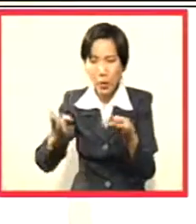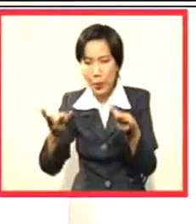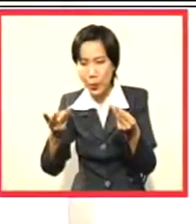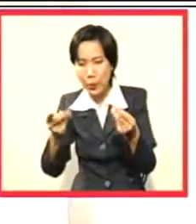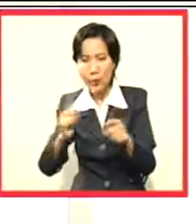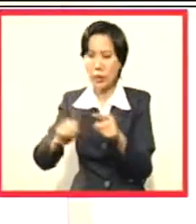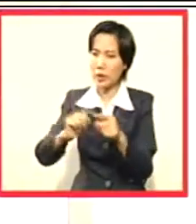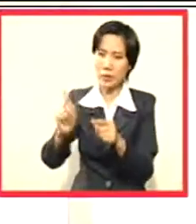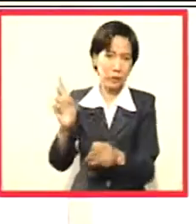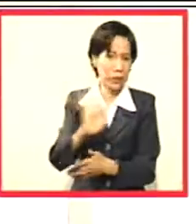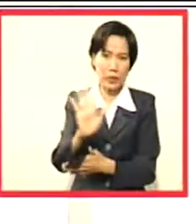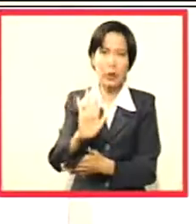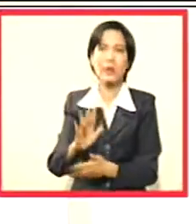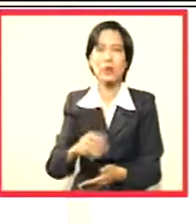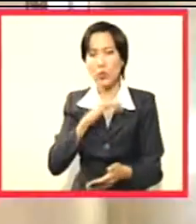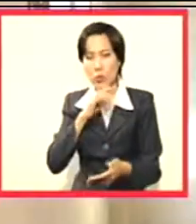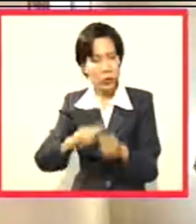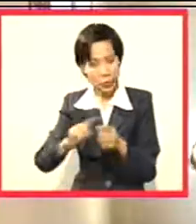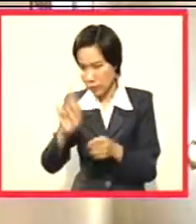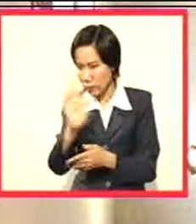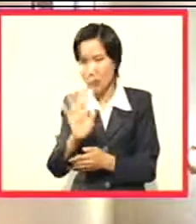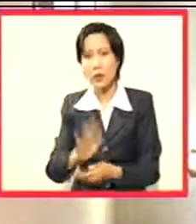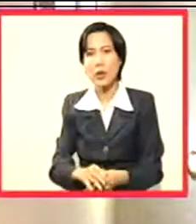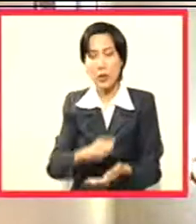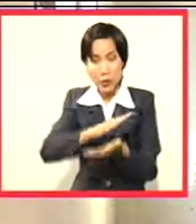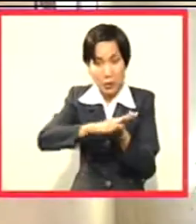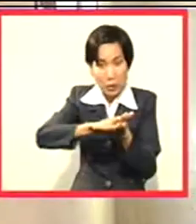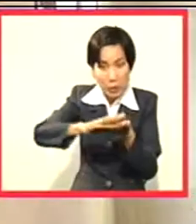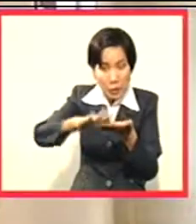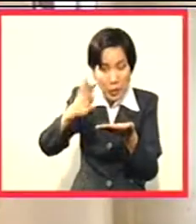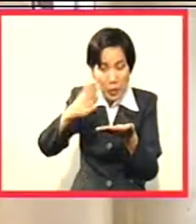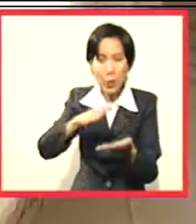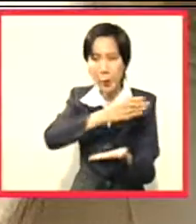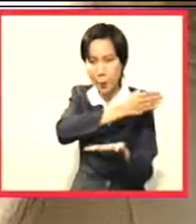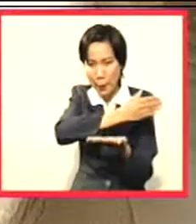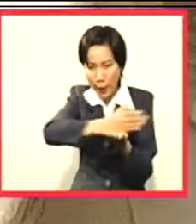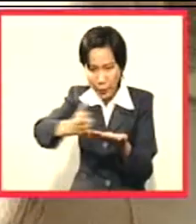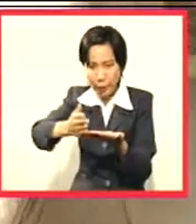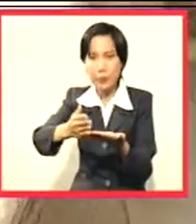งธุลีและสิ่งสกปรกอื่นๆและถ้าพื้นไม่เรียบจะต้องทำการปรับพื้นที่